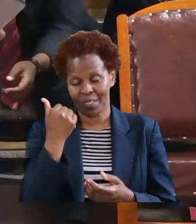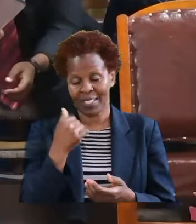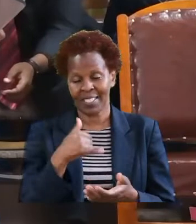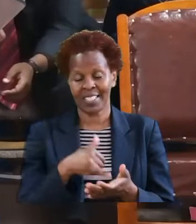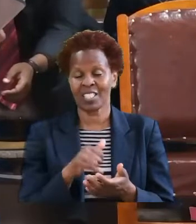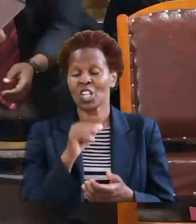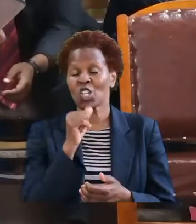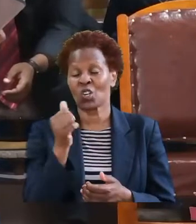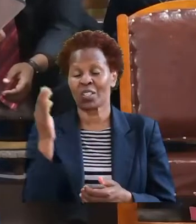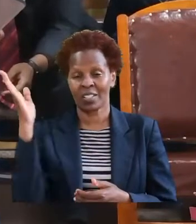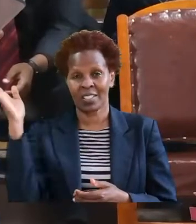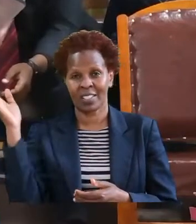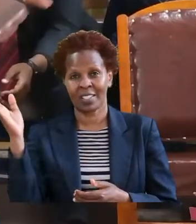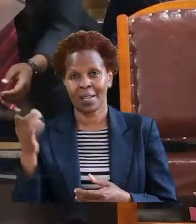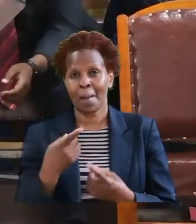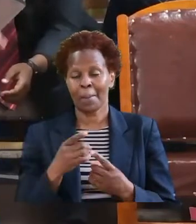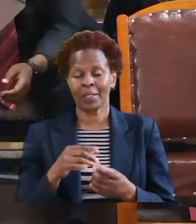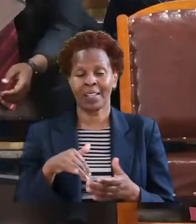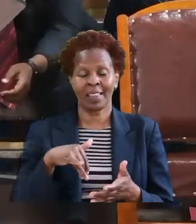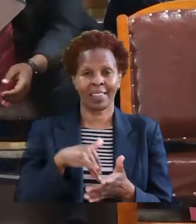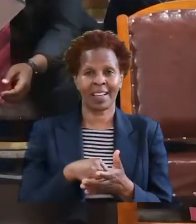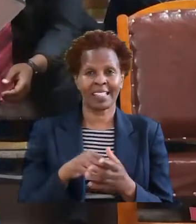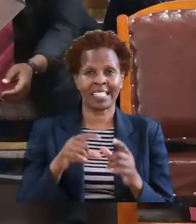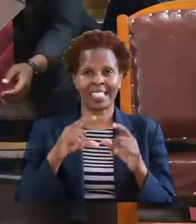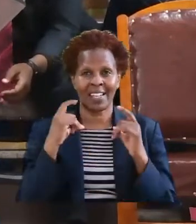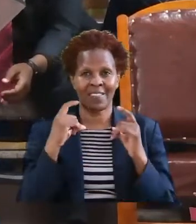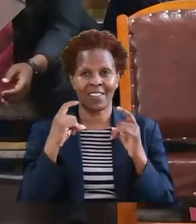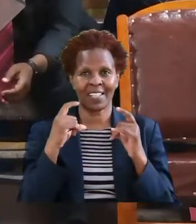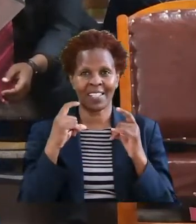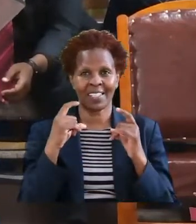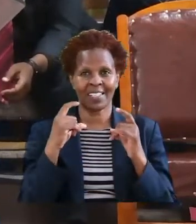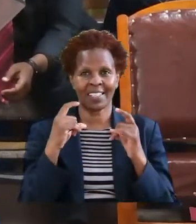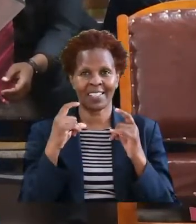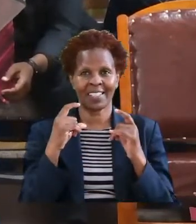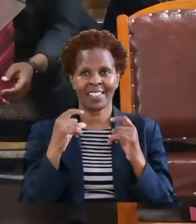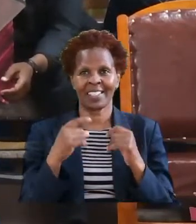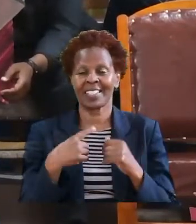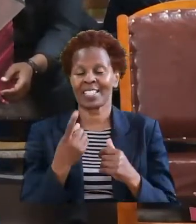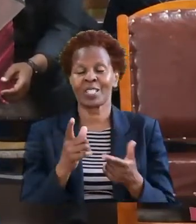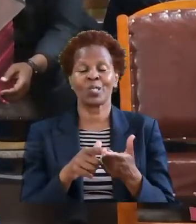Lakini mchungaji hakuwa kama mimi kumsaidia, akaambia elders do your work.